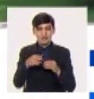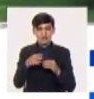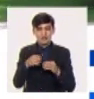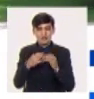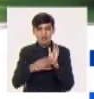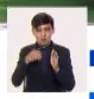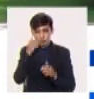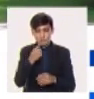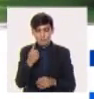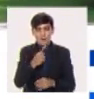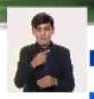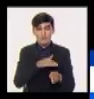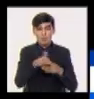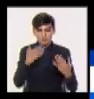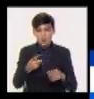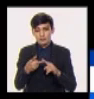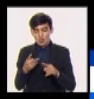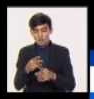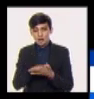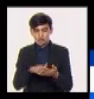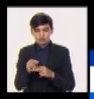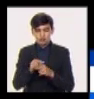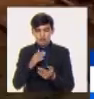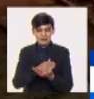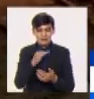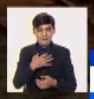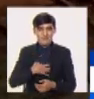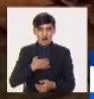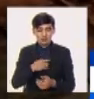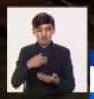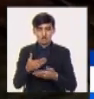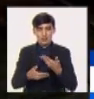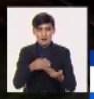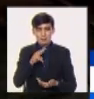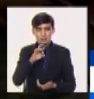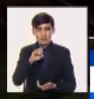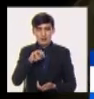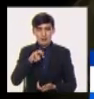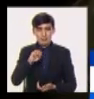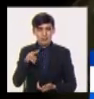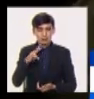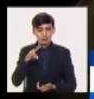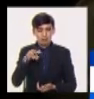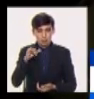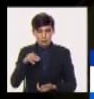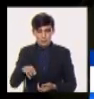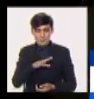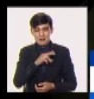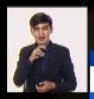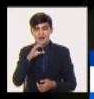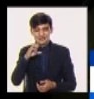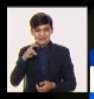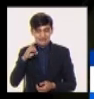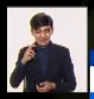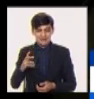одно выполнили, второе продолжаем. Важным шагом стало заключение меморандума между «Казцинком» и Министерством